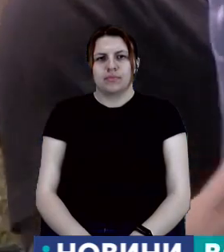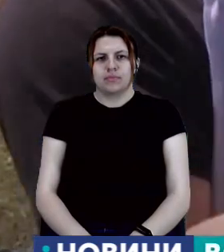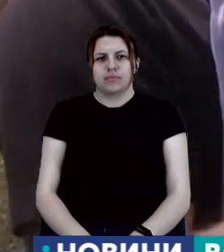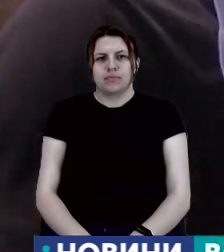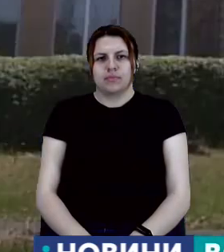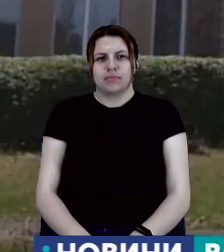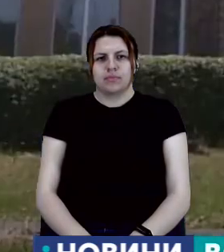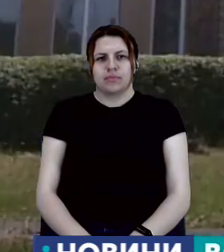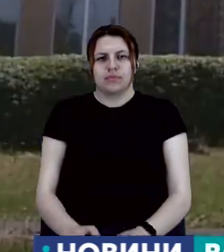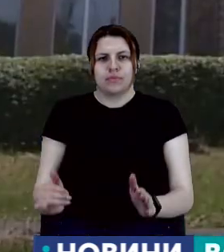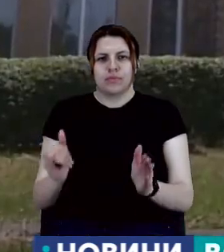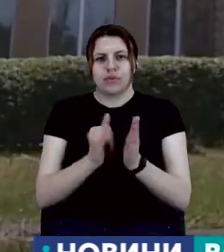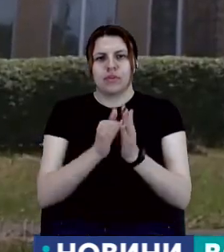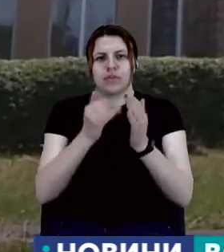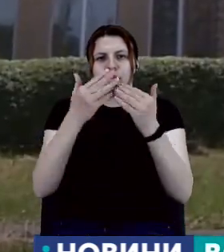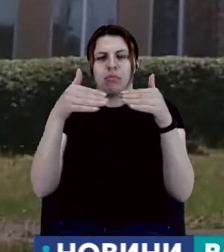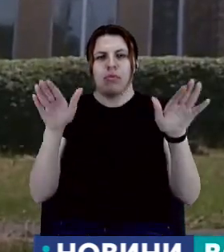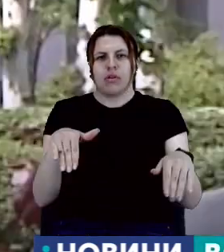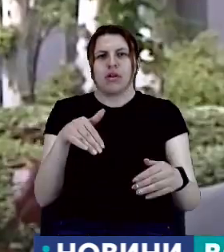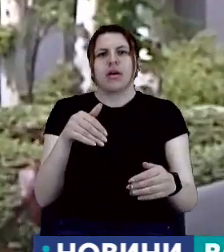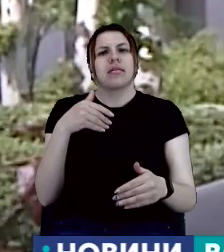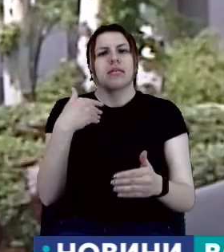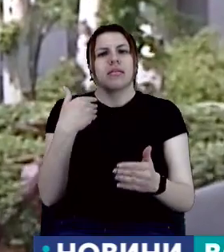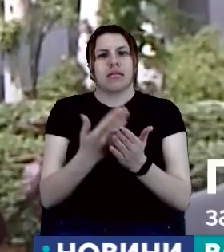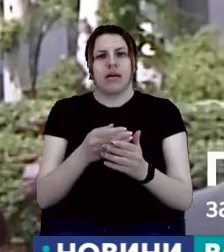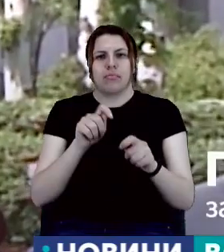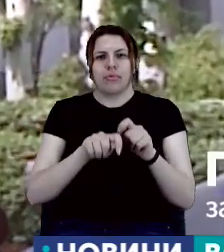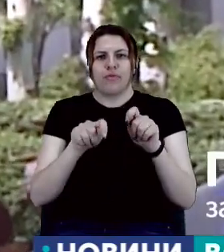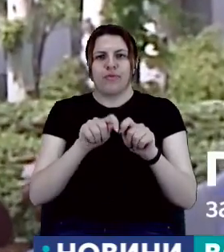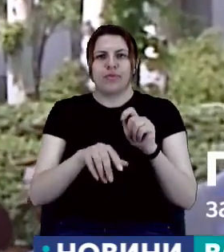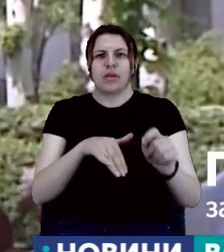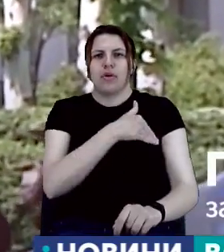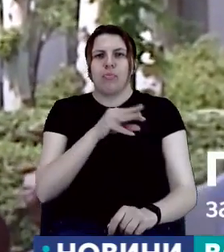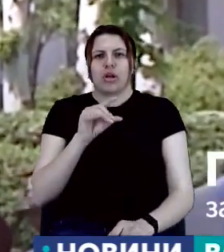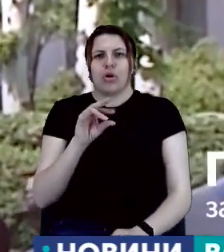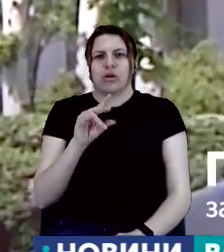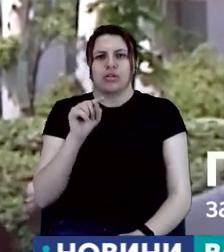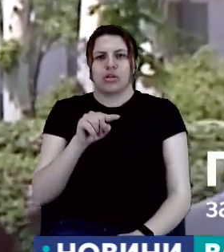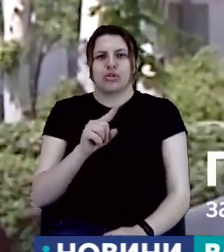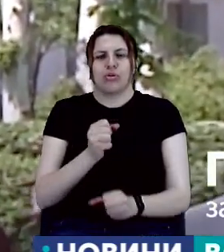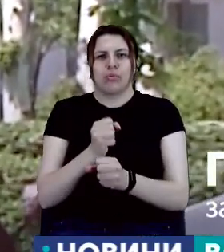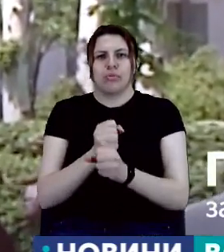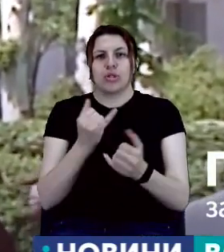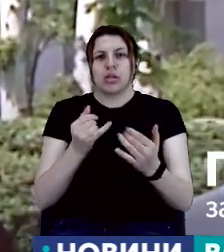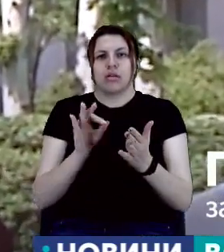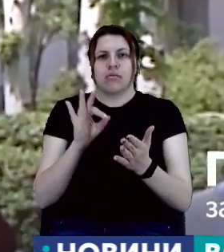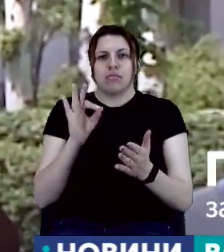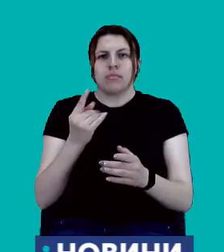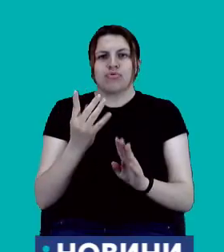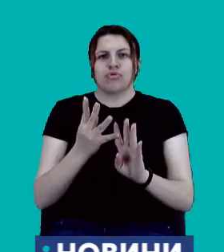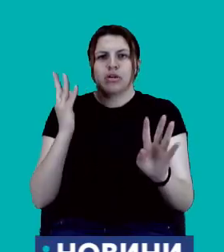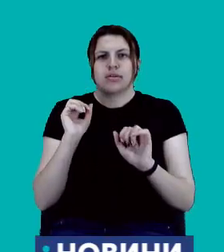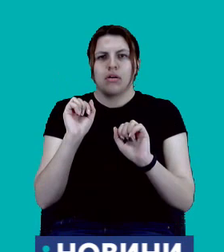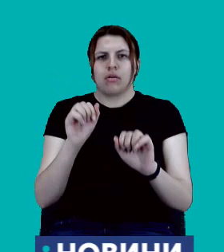Встановили намет для температурного скринінгу у Мирнограді. Те, що ми робимо сьогодні, наша мета – це в першу чергу захист